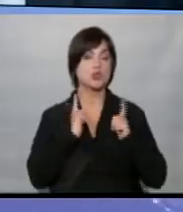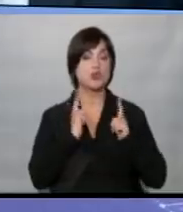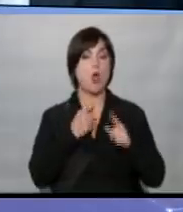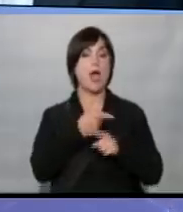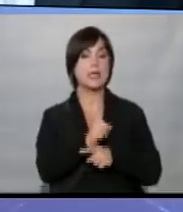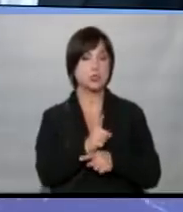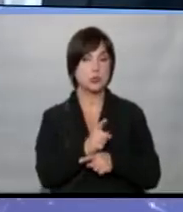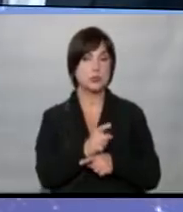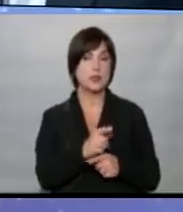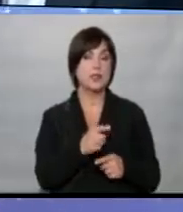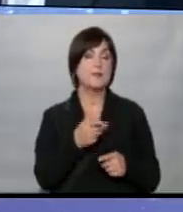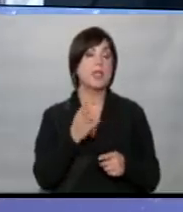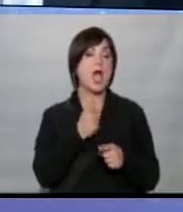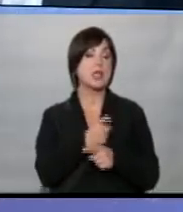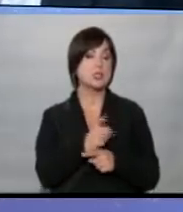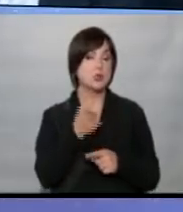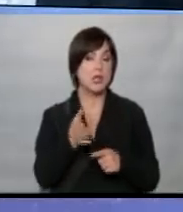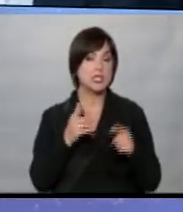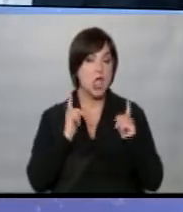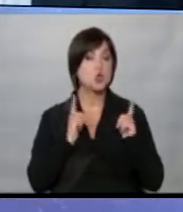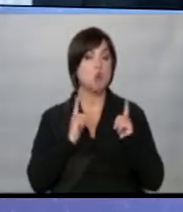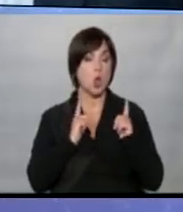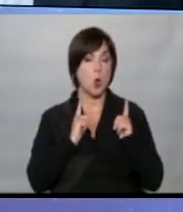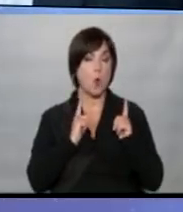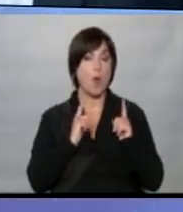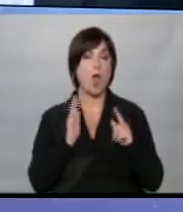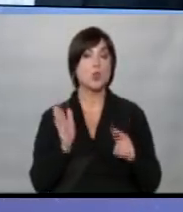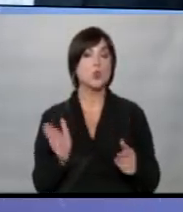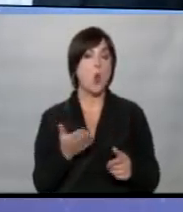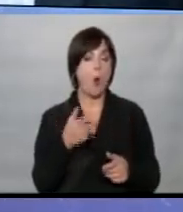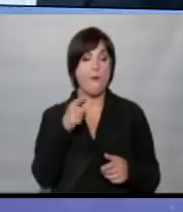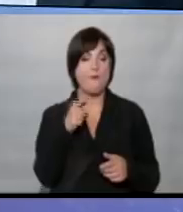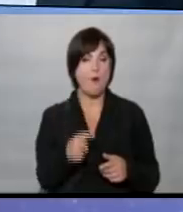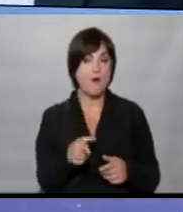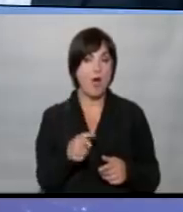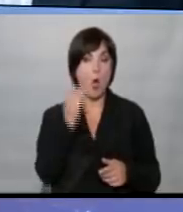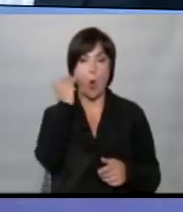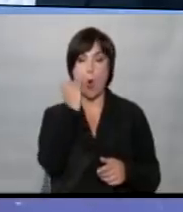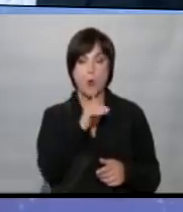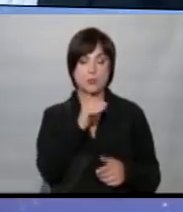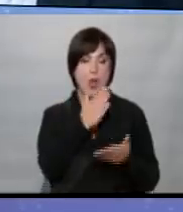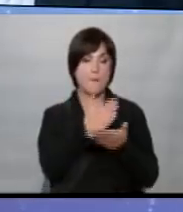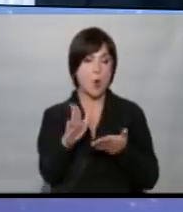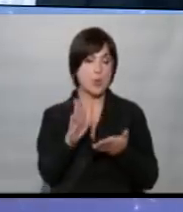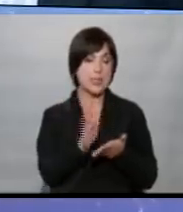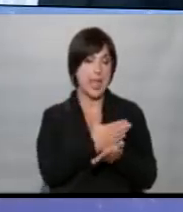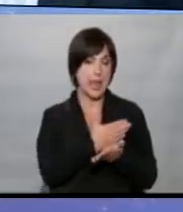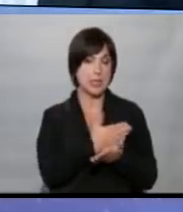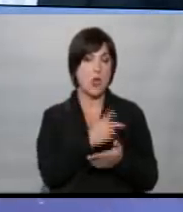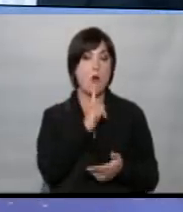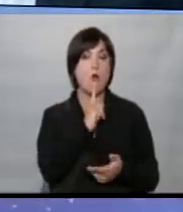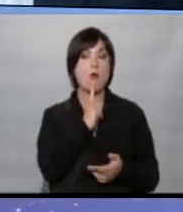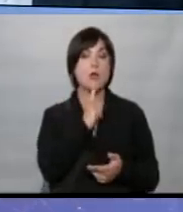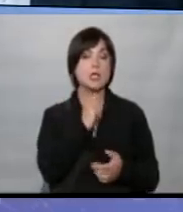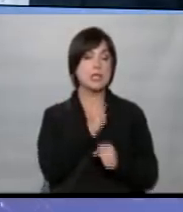резултатите, видите, резултатите се очекуваа, но таквата остра поделеност која што